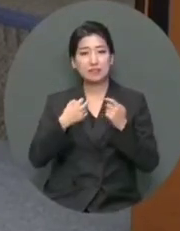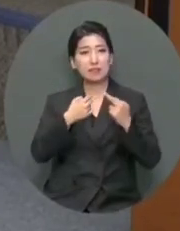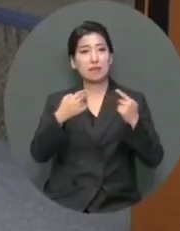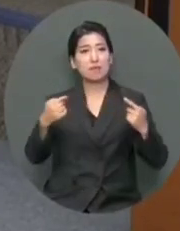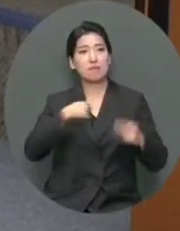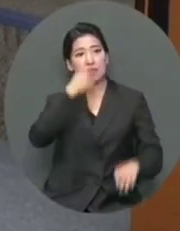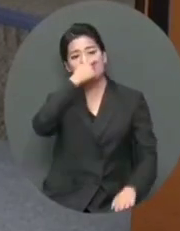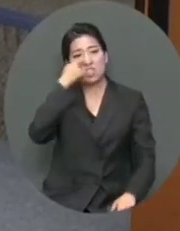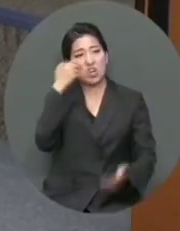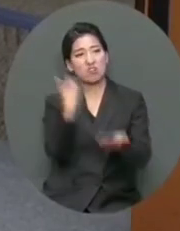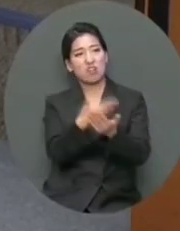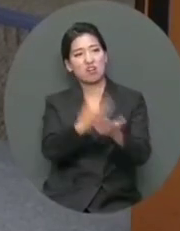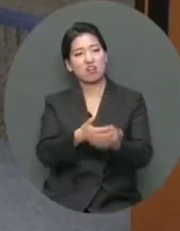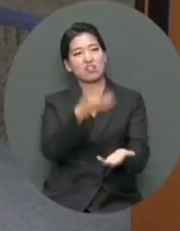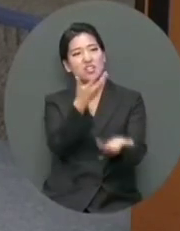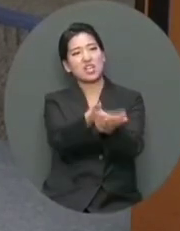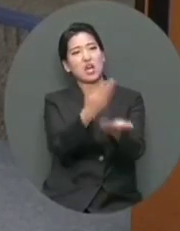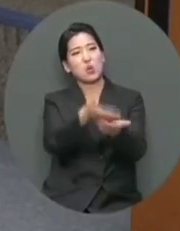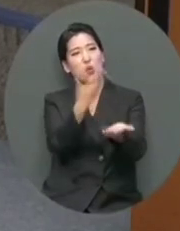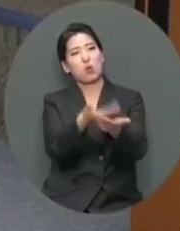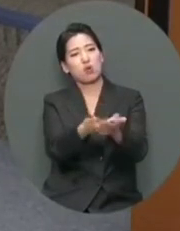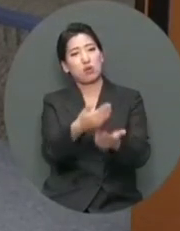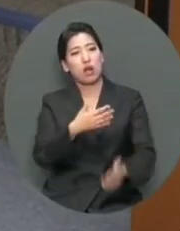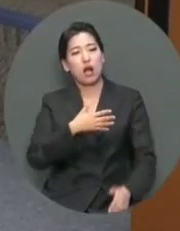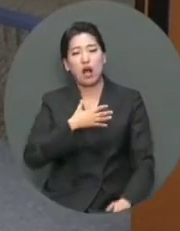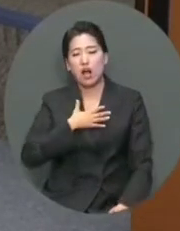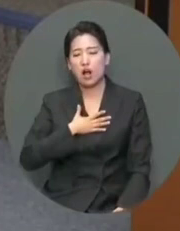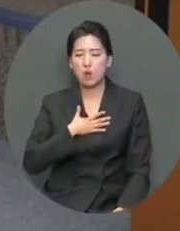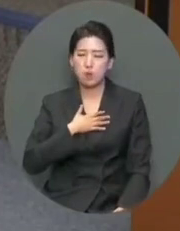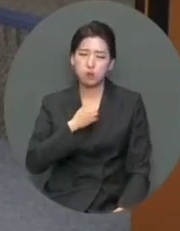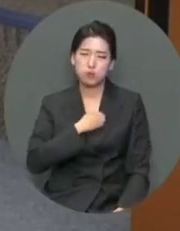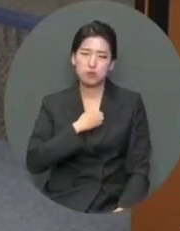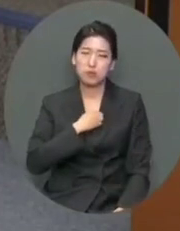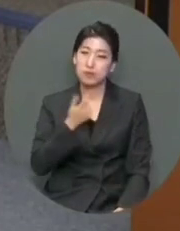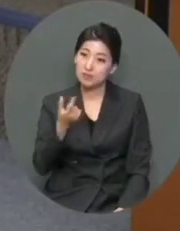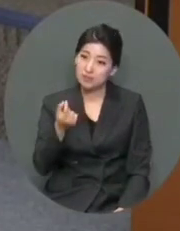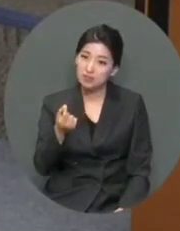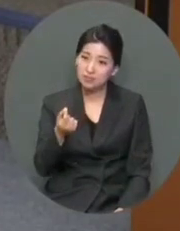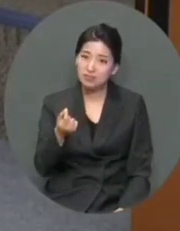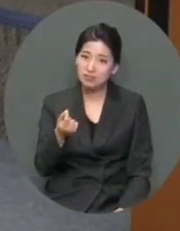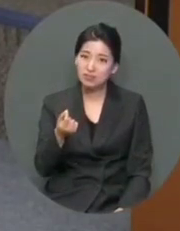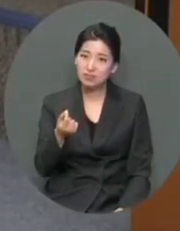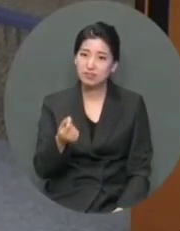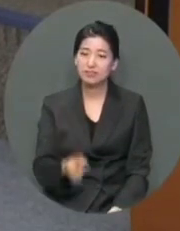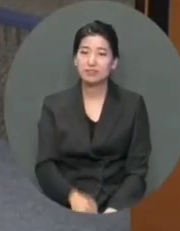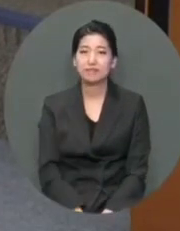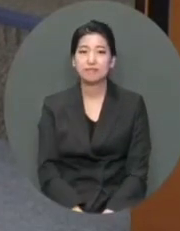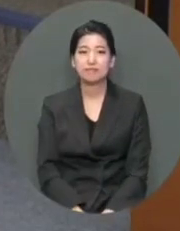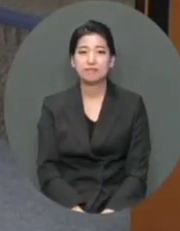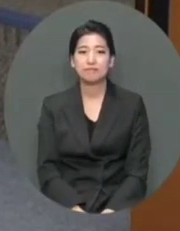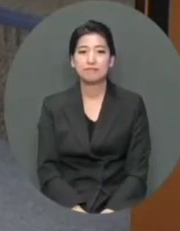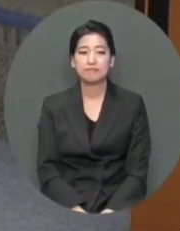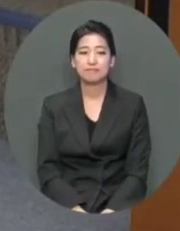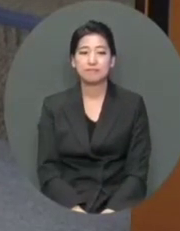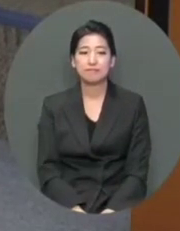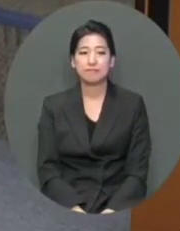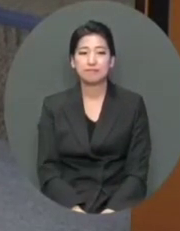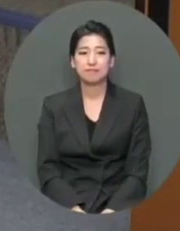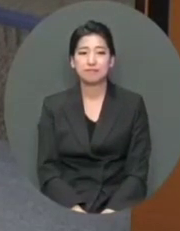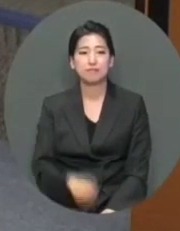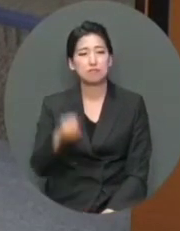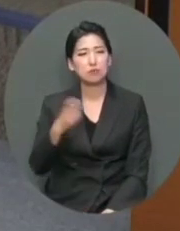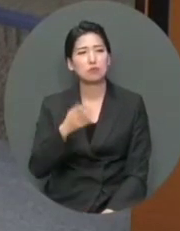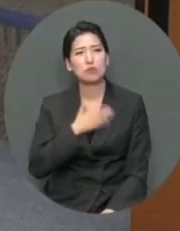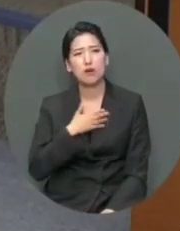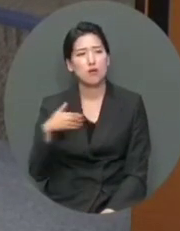입증하라고 하거나 자료를 제출하라고 하면서 답답함을 느끼셨을 수도 있을 것입니다. 그리고 아무리 몇 번을 똑같은